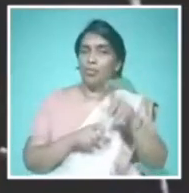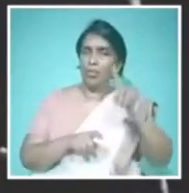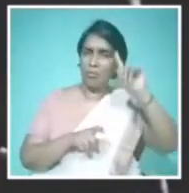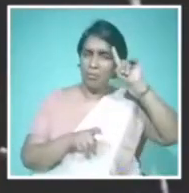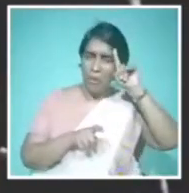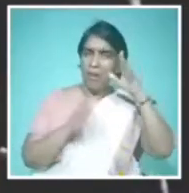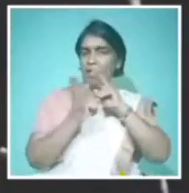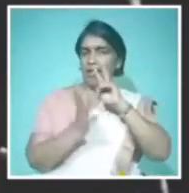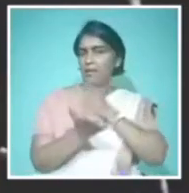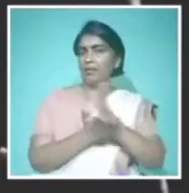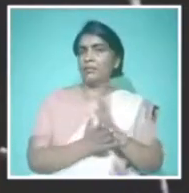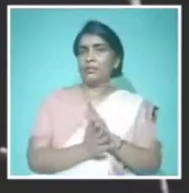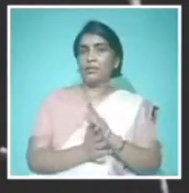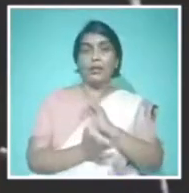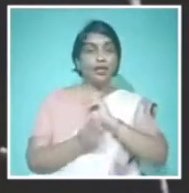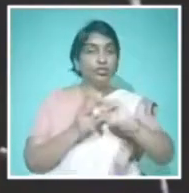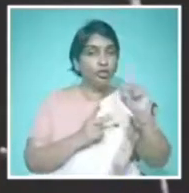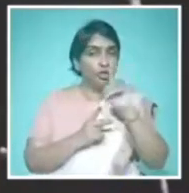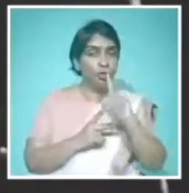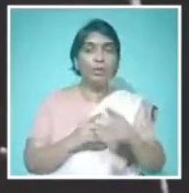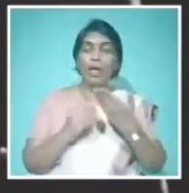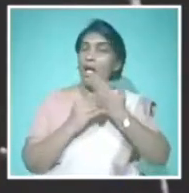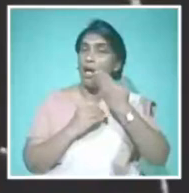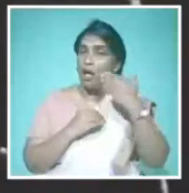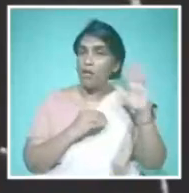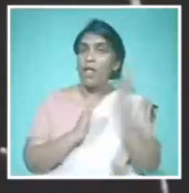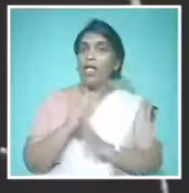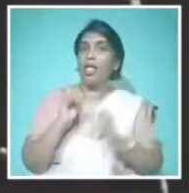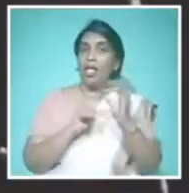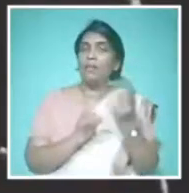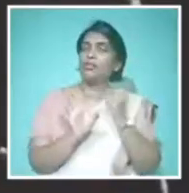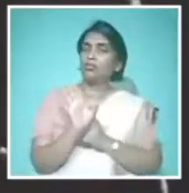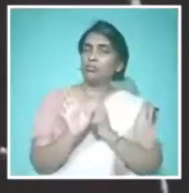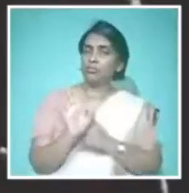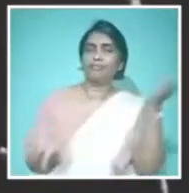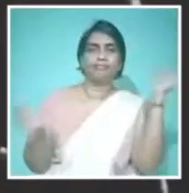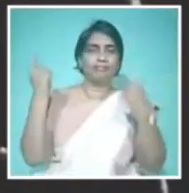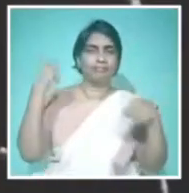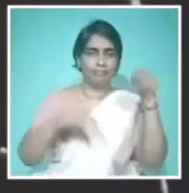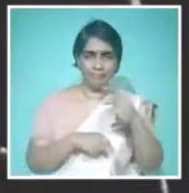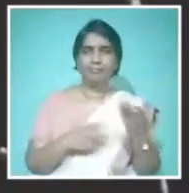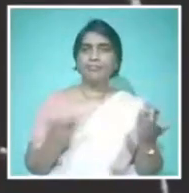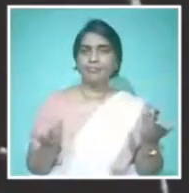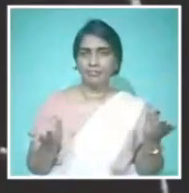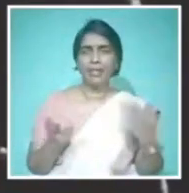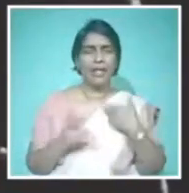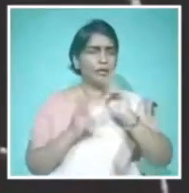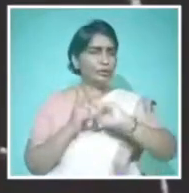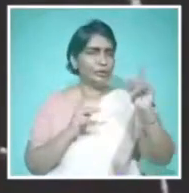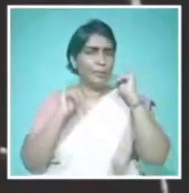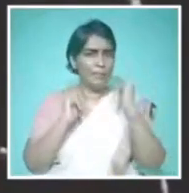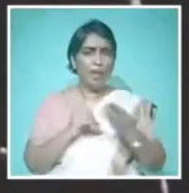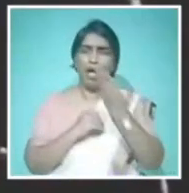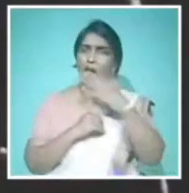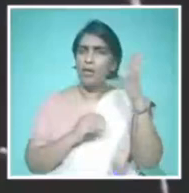ata anda menginne. Epa kia pu, elawa pu, amati orang roti kama ayat anwa. Ned? Epa kia pu,